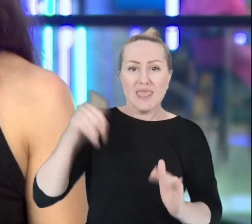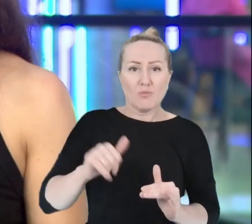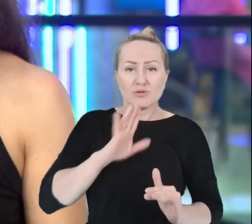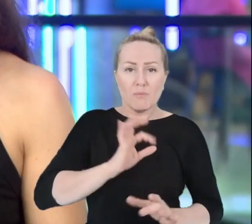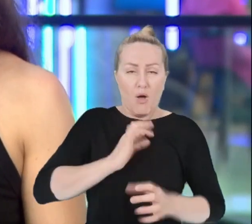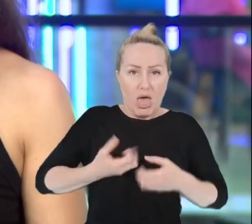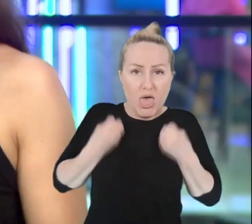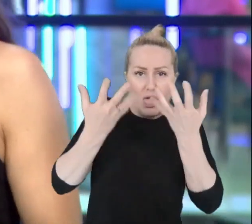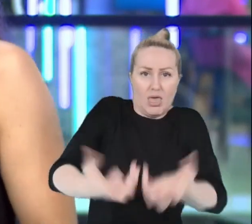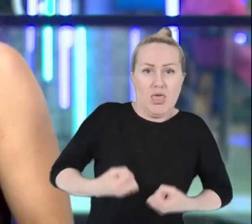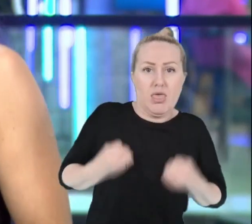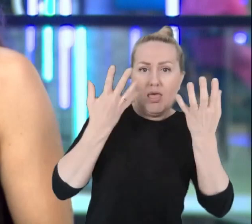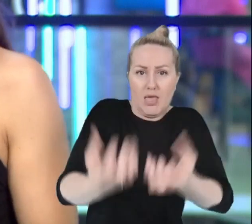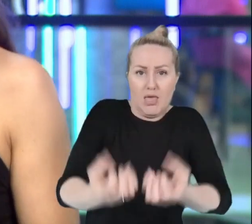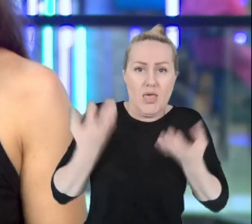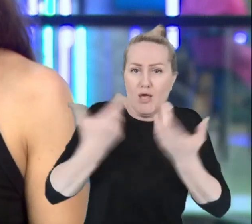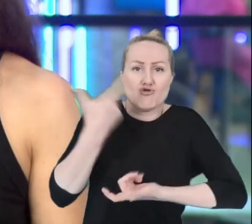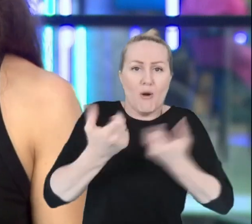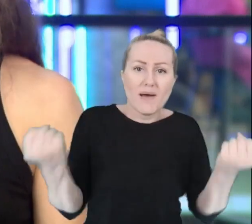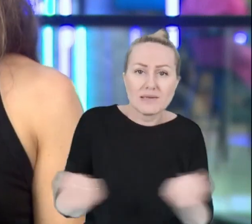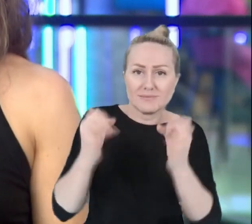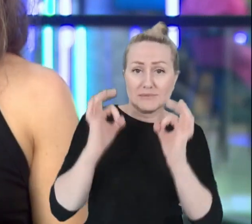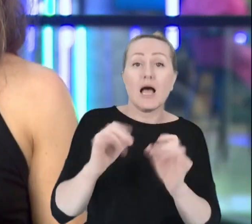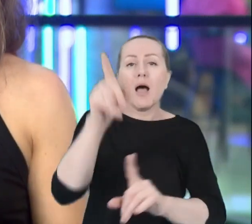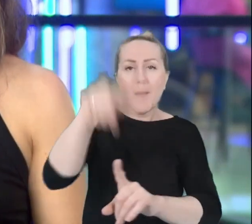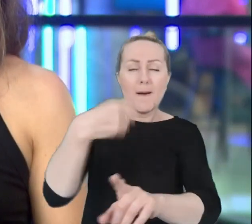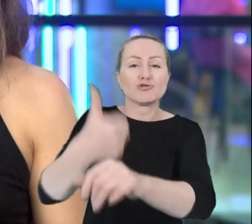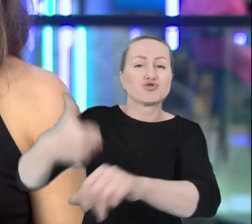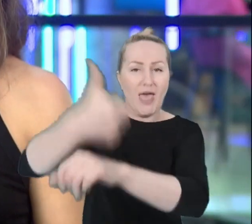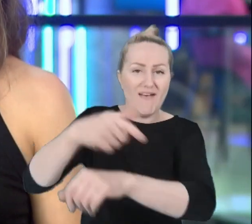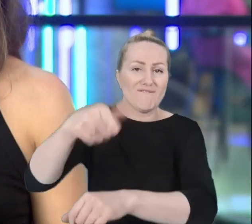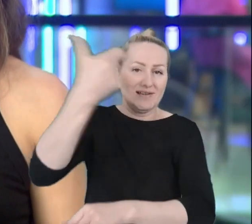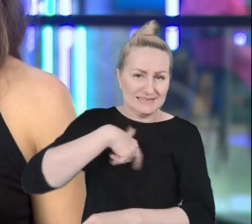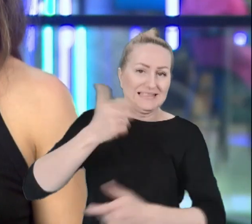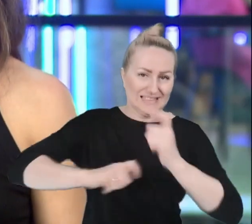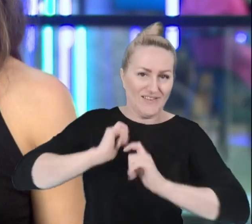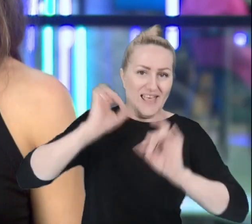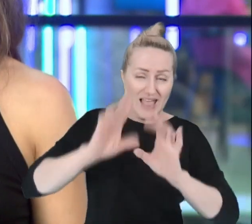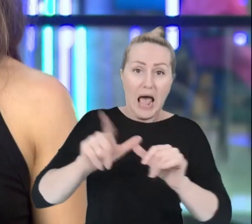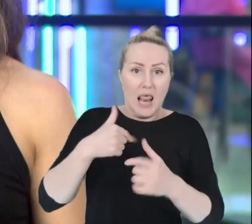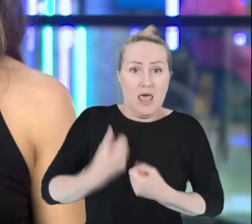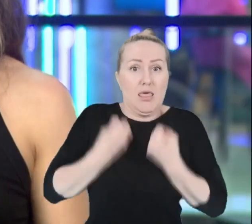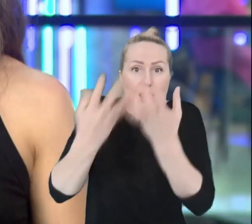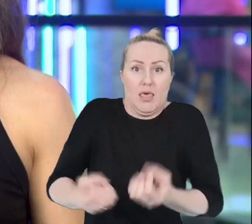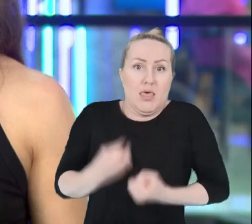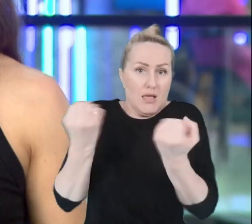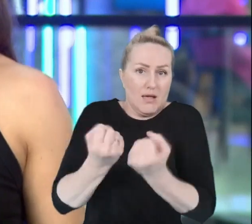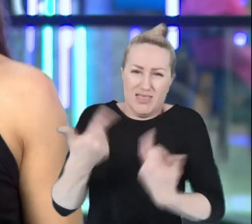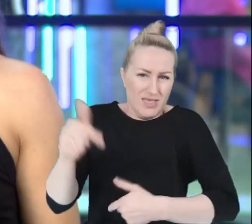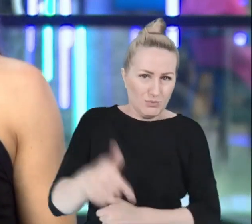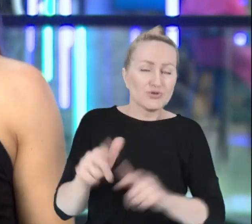siebie zadowoloną, prawda? I żeby mój pracodawca był ze mnie zadowolony. Natomiast poza poczuciem sensu, takie